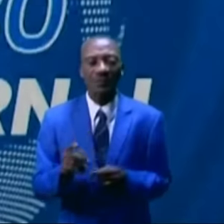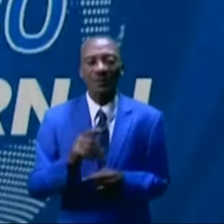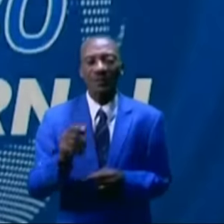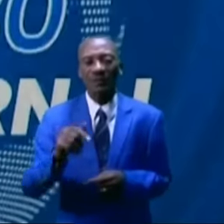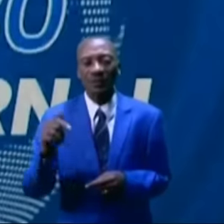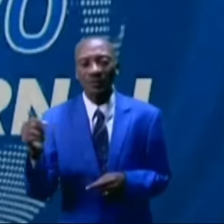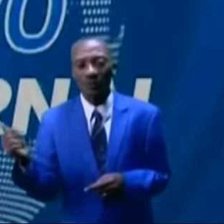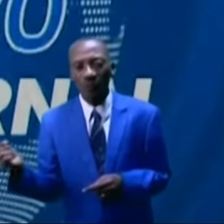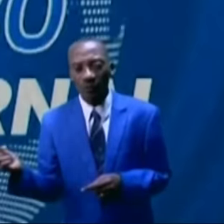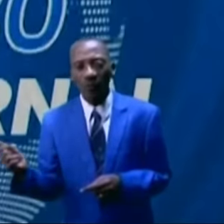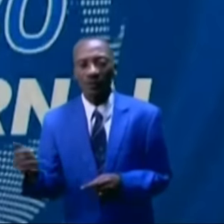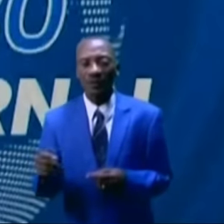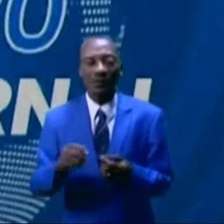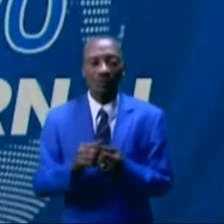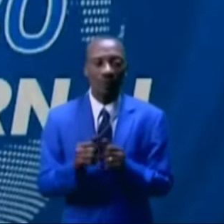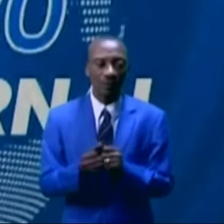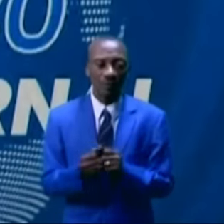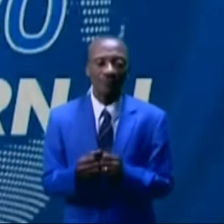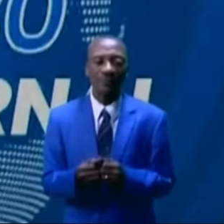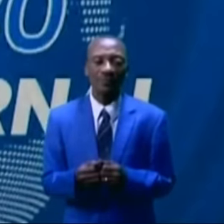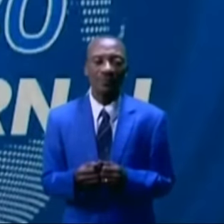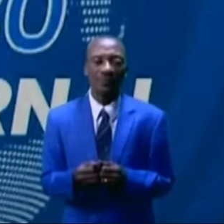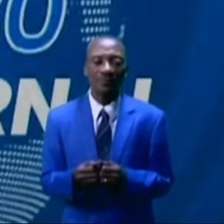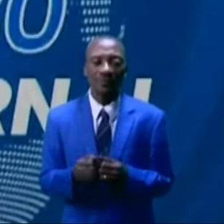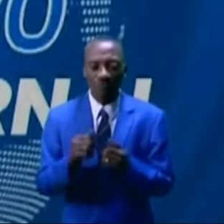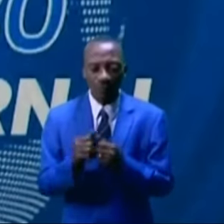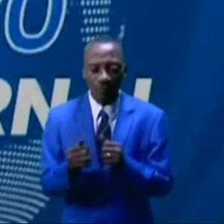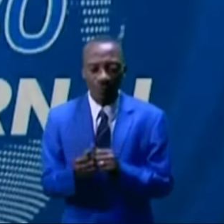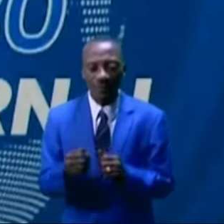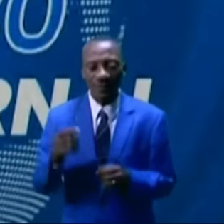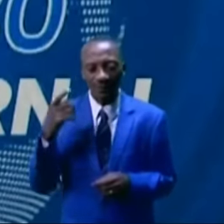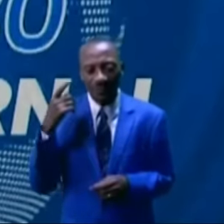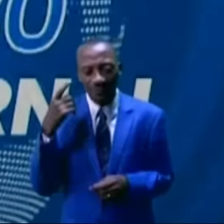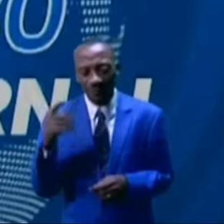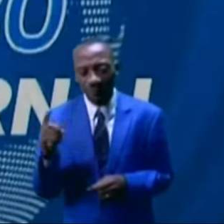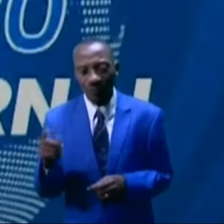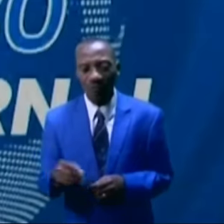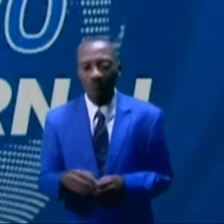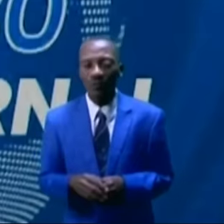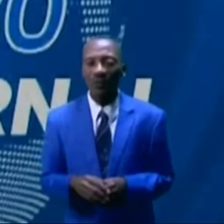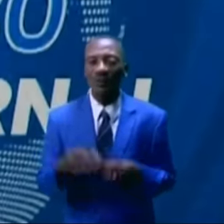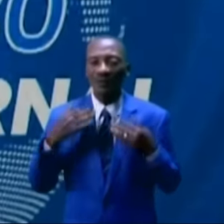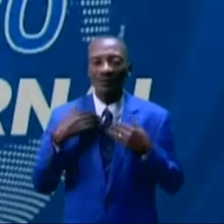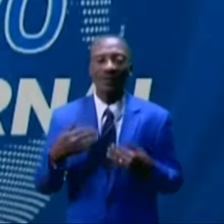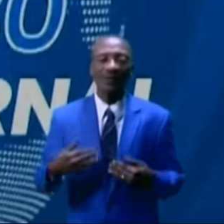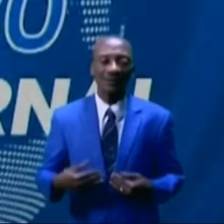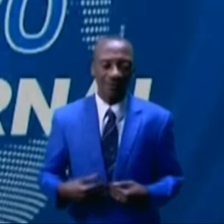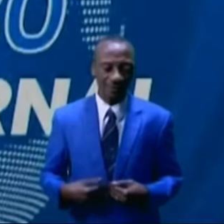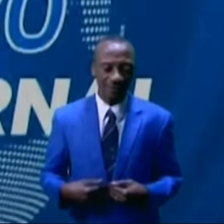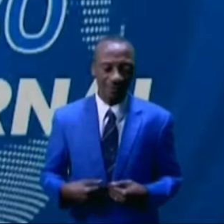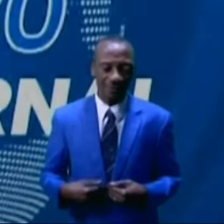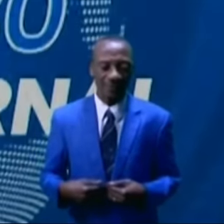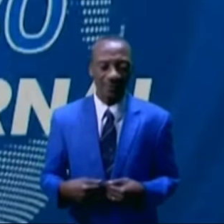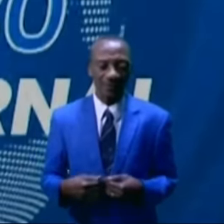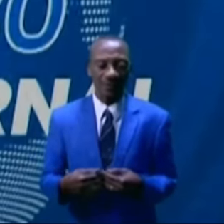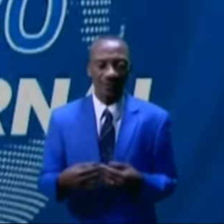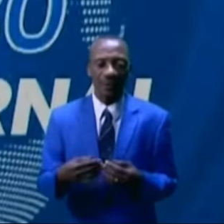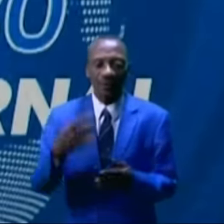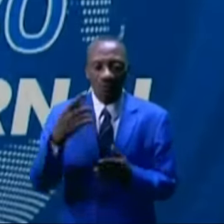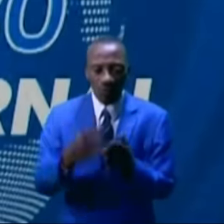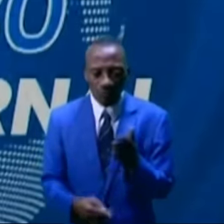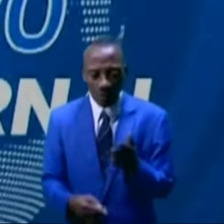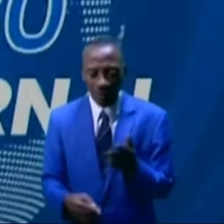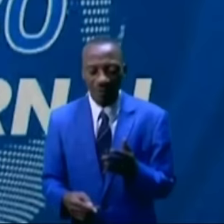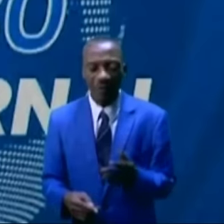trépanocytose, une maladie génétique, est allée apporter un message d'espoir aux trépanocytaires internés au nouveau centre de médecine mixte et d'anémie